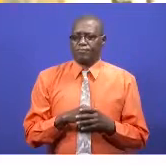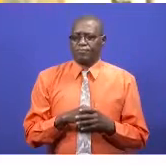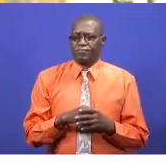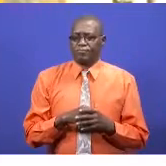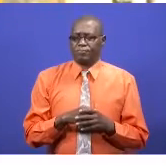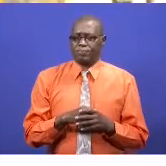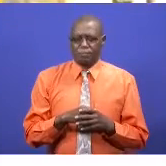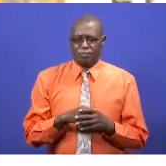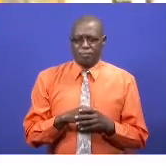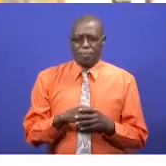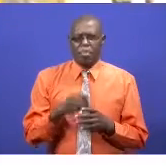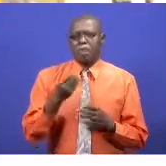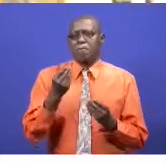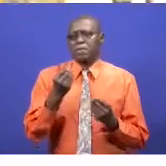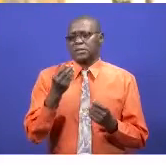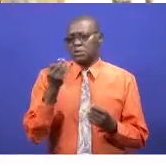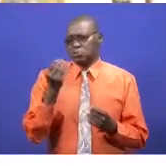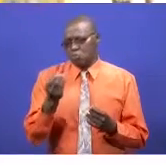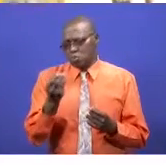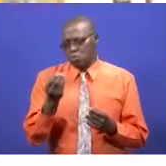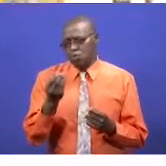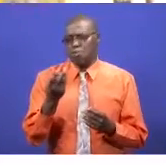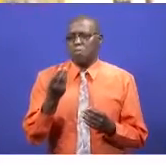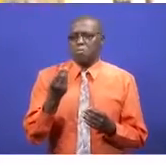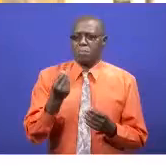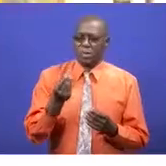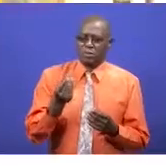Pesa kidogo ama pesa mingi hiyo